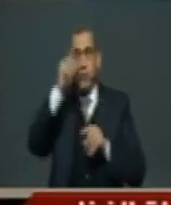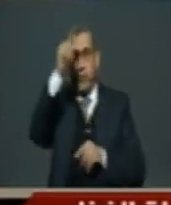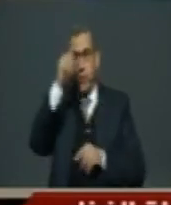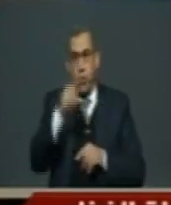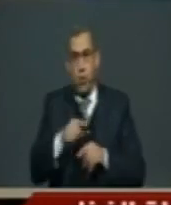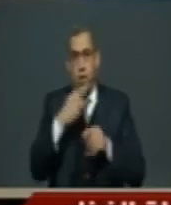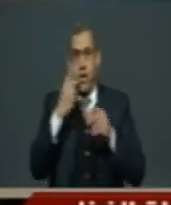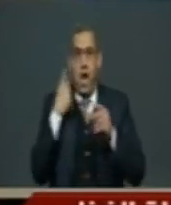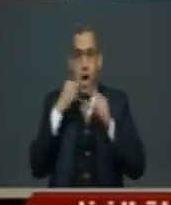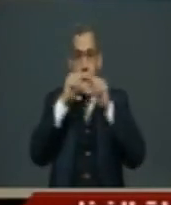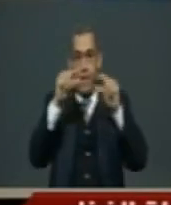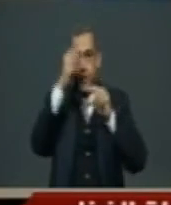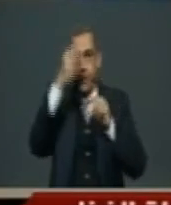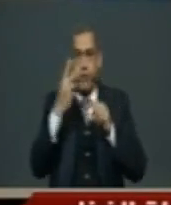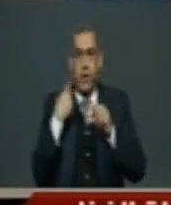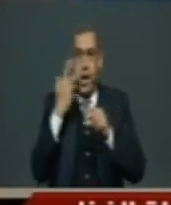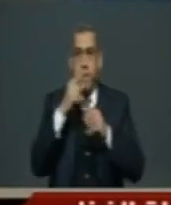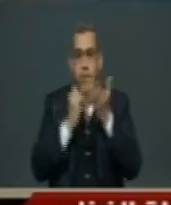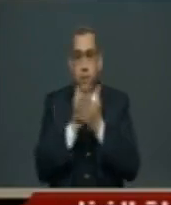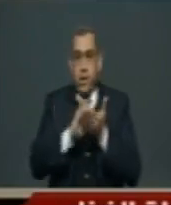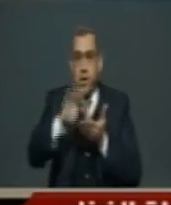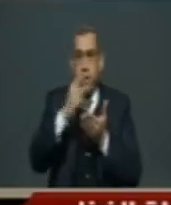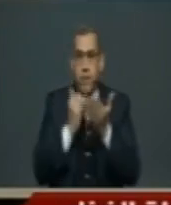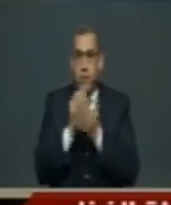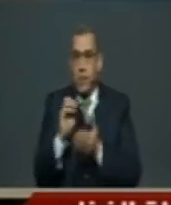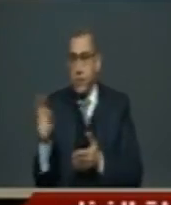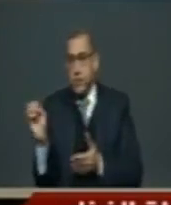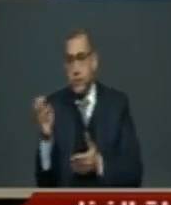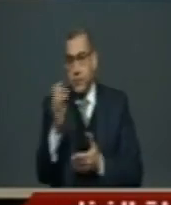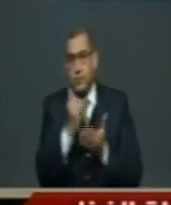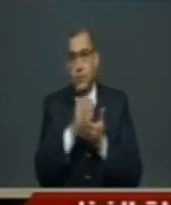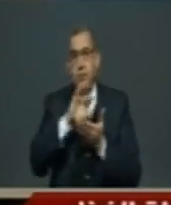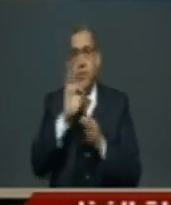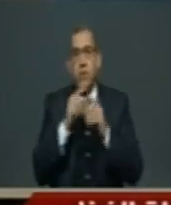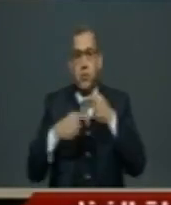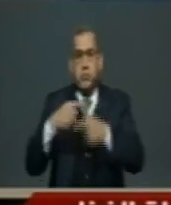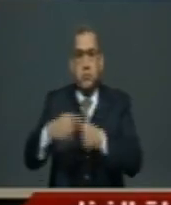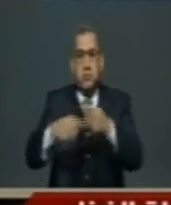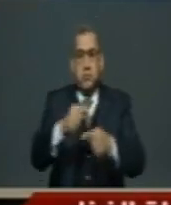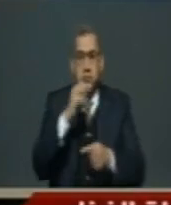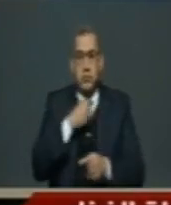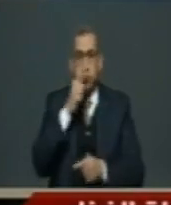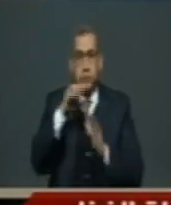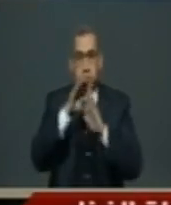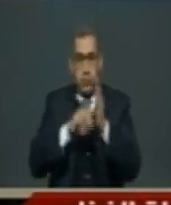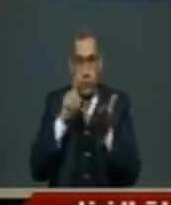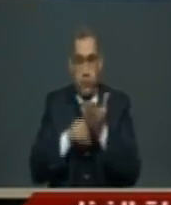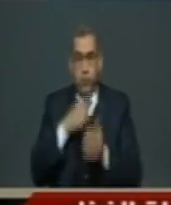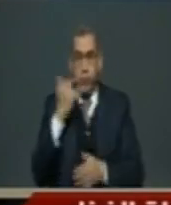والقراية ووصلت فين في المدرسة وراحت فين وتوزعت ازاي، فاحنا بنتكلم على منظومة حقيقية